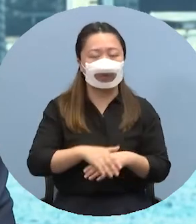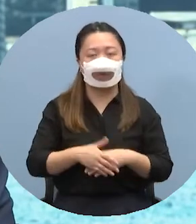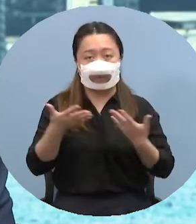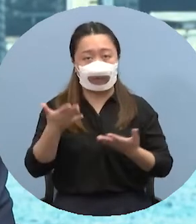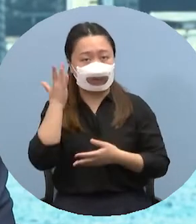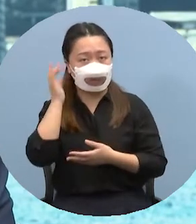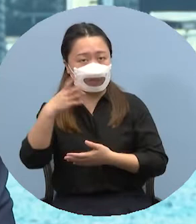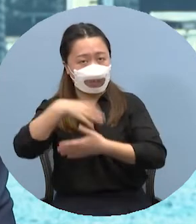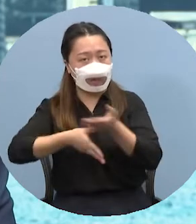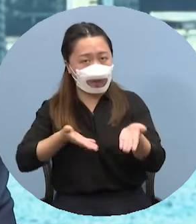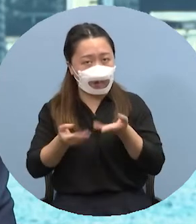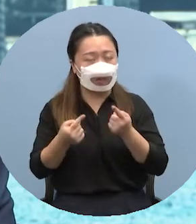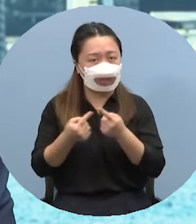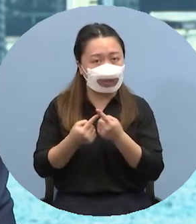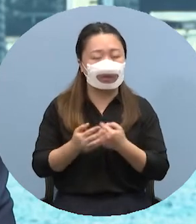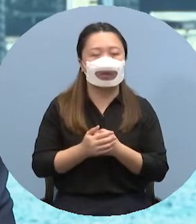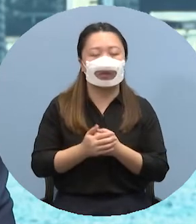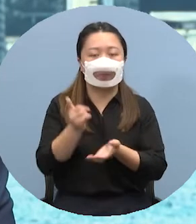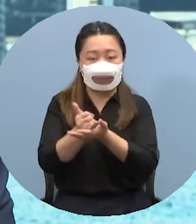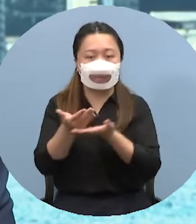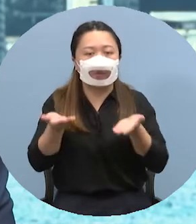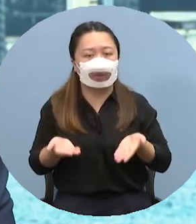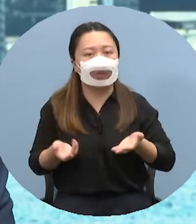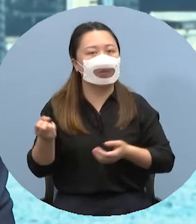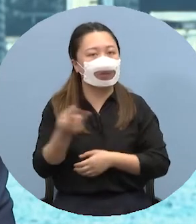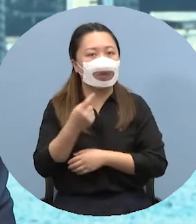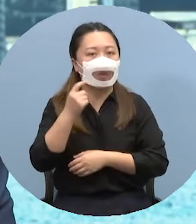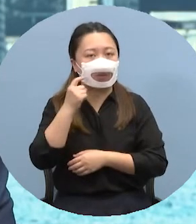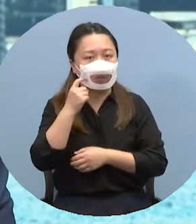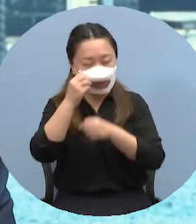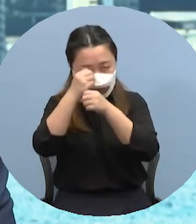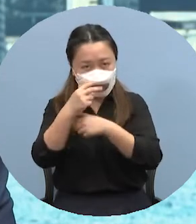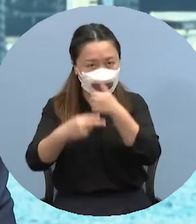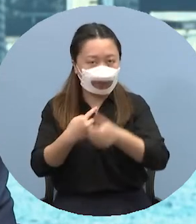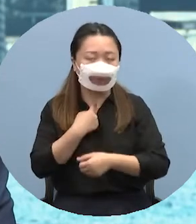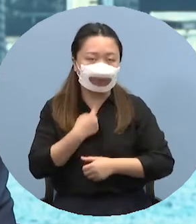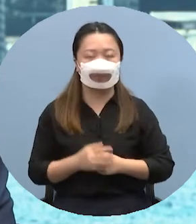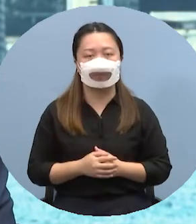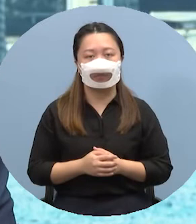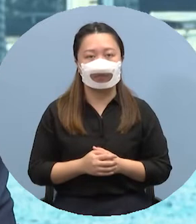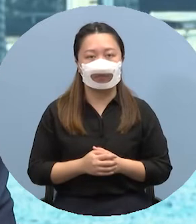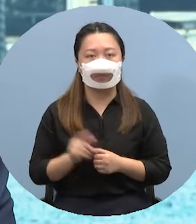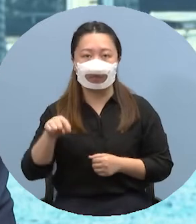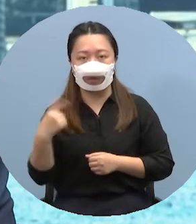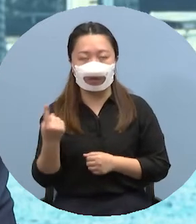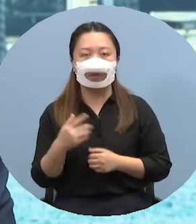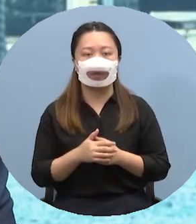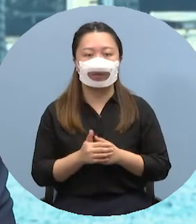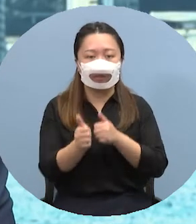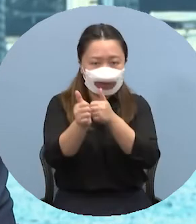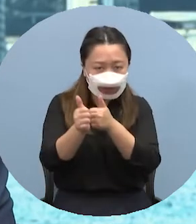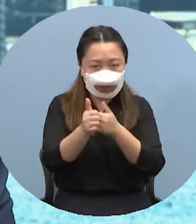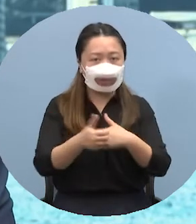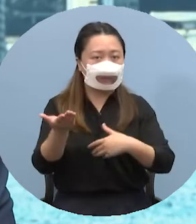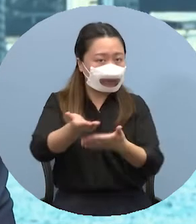時仲住喺酒店裡面嘅客人咧，係喺今天咧做一個嘅核酸檢測。咁另外我哋都會即係跟翻咧